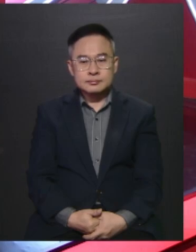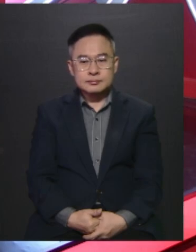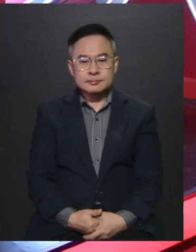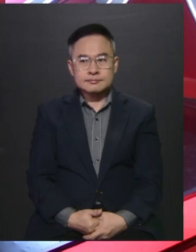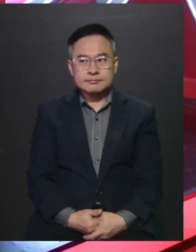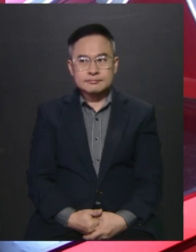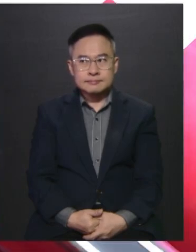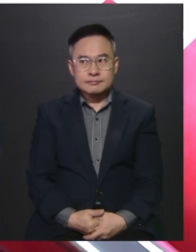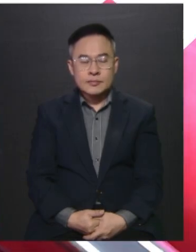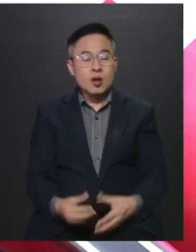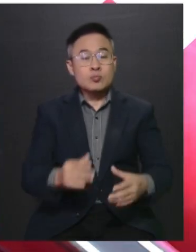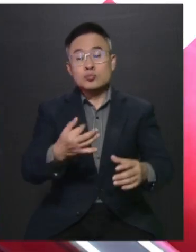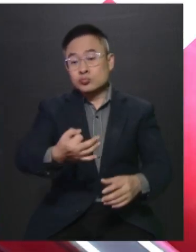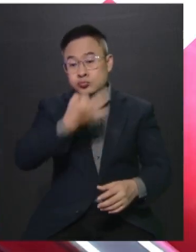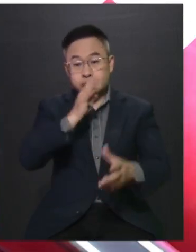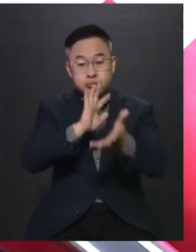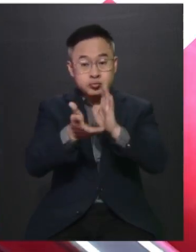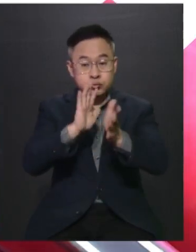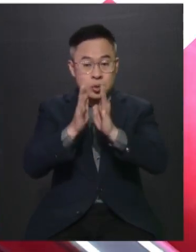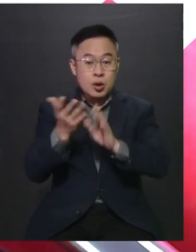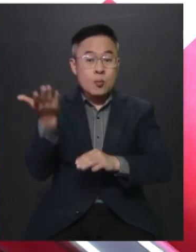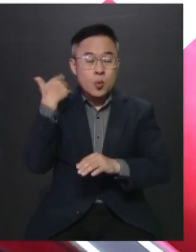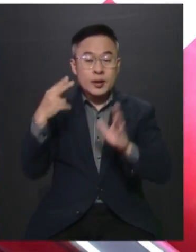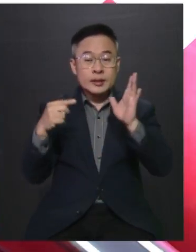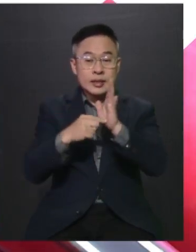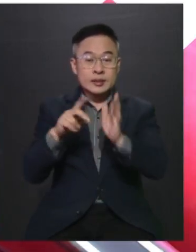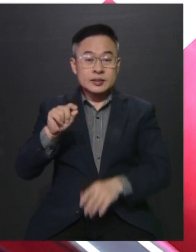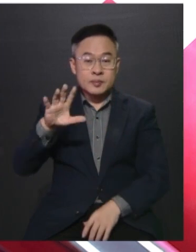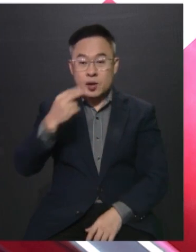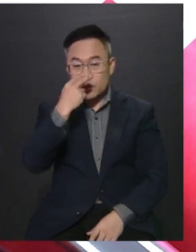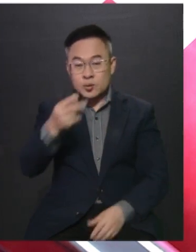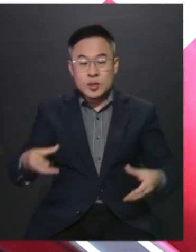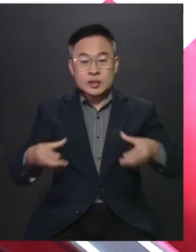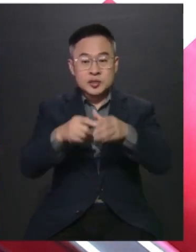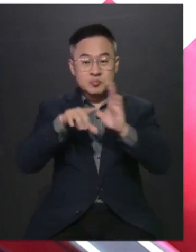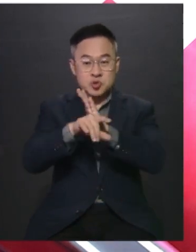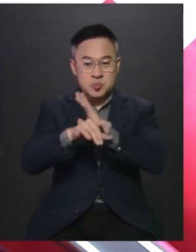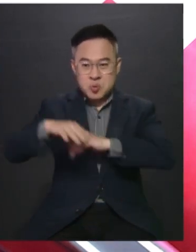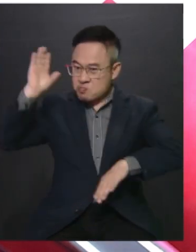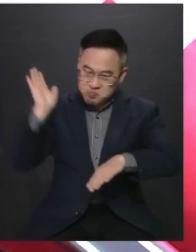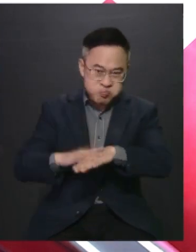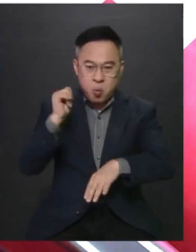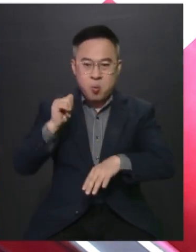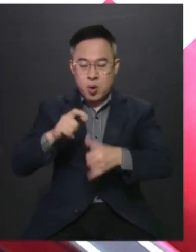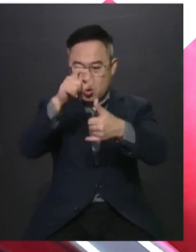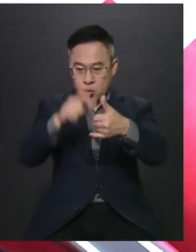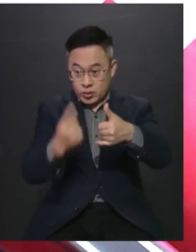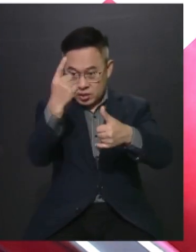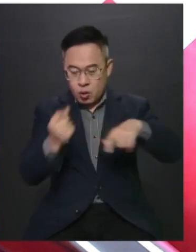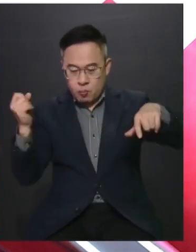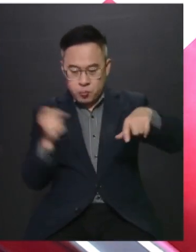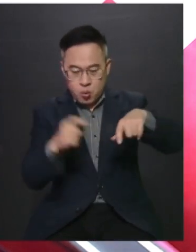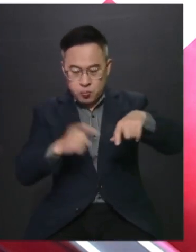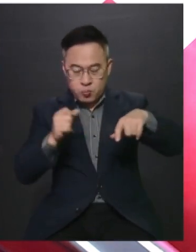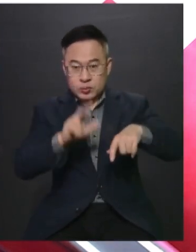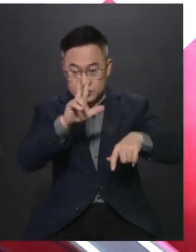ไปต่อกันที่เรื่องราวของฟุตซอลกันบ้างครับเมื่อวานนี้เป็นนัดรองสุดท้ายนะฮะแล้วก็ไปดูบูเวฟชลบุรีครับฟอร์มโหดครับยิงแฮตทริกได้ถึง2คนครับบุกไปชนะ NT